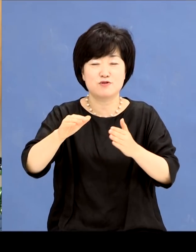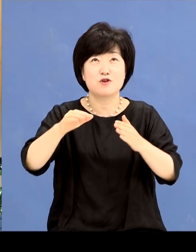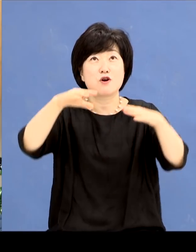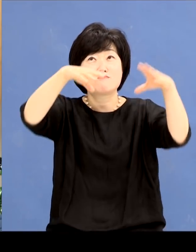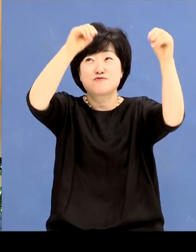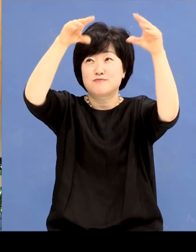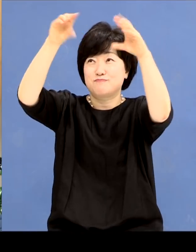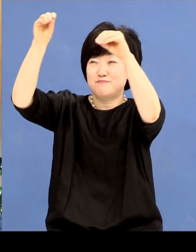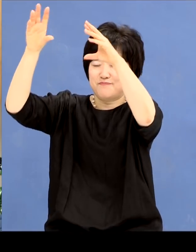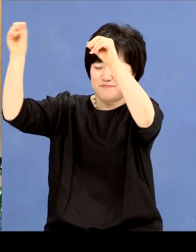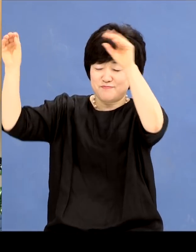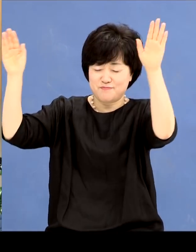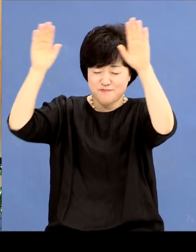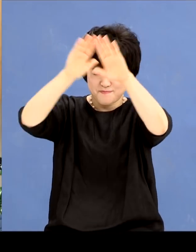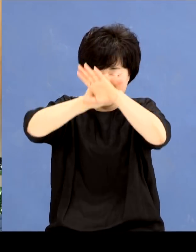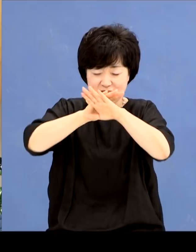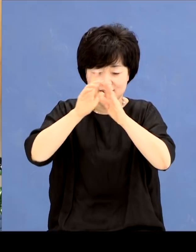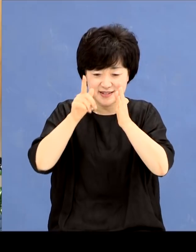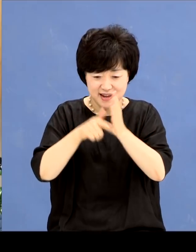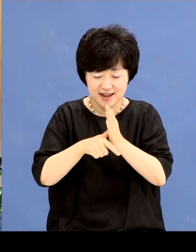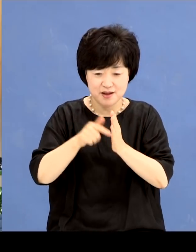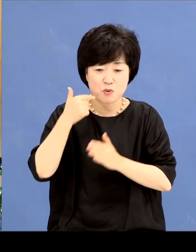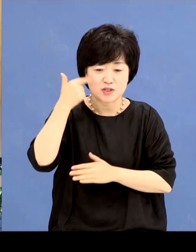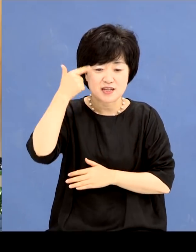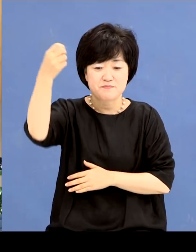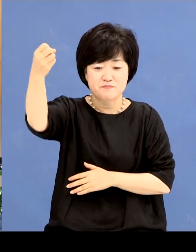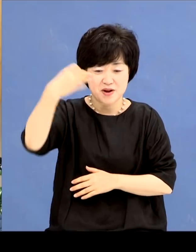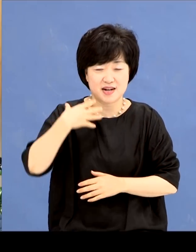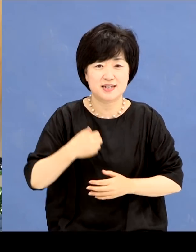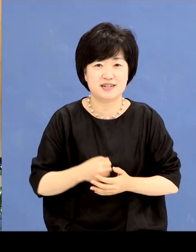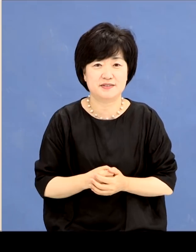끄시고 목사님께서 저희들에게 그렇게 말씀을 해주시더라고요.